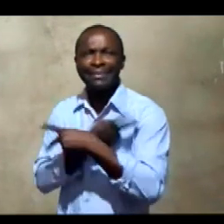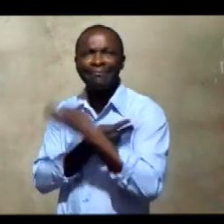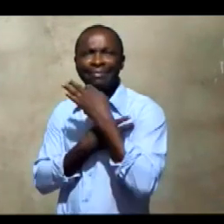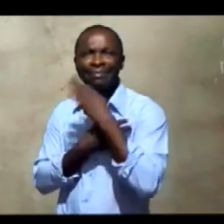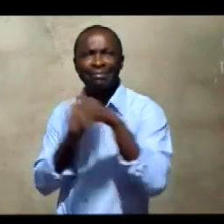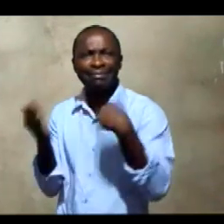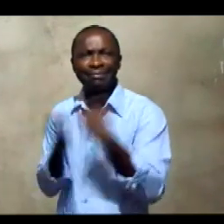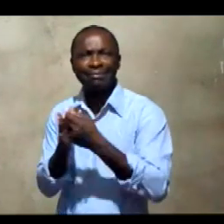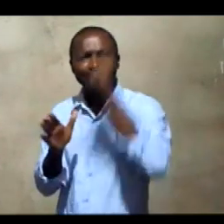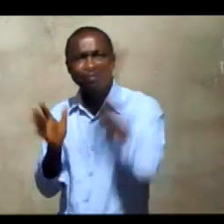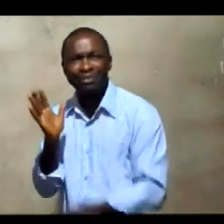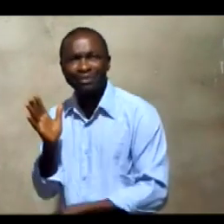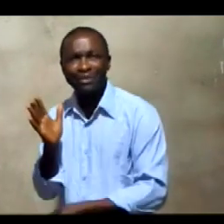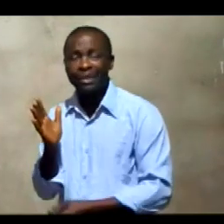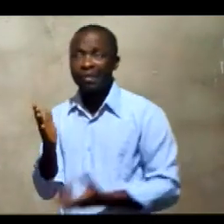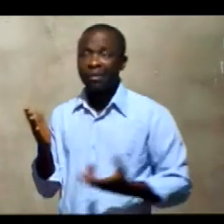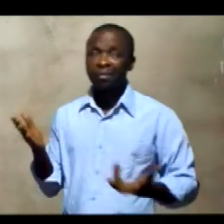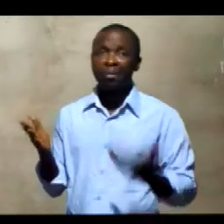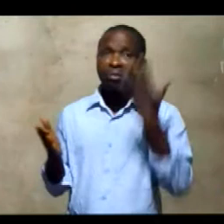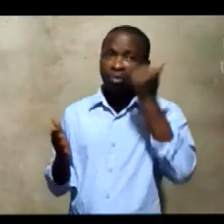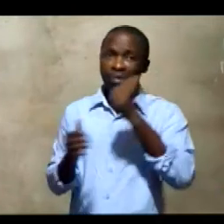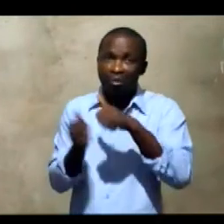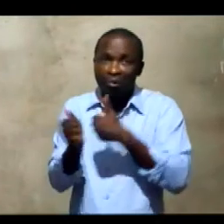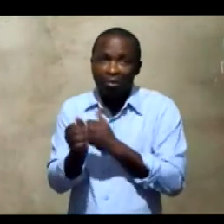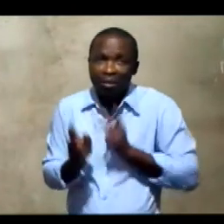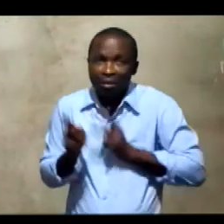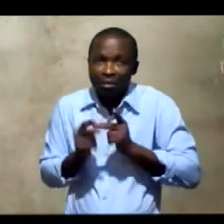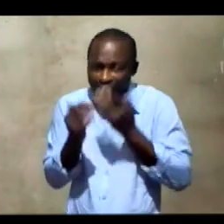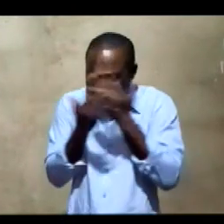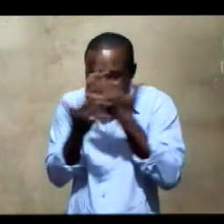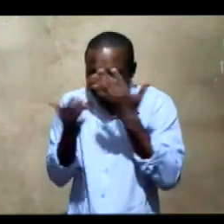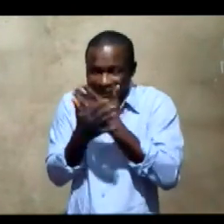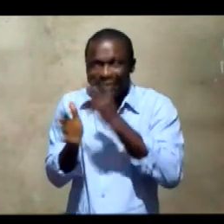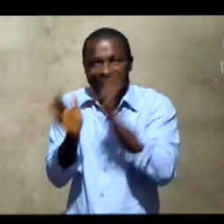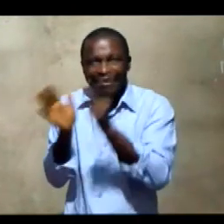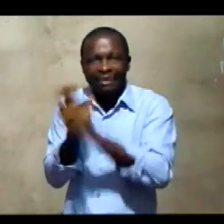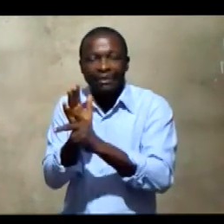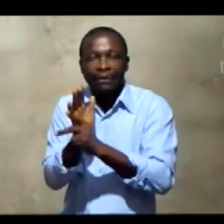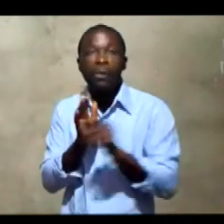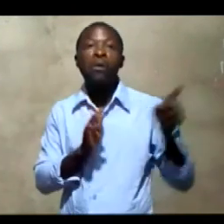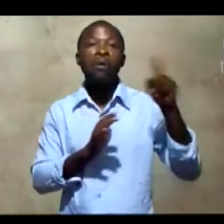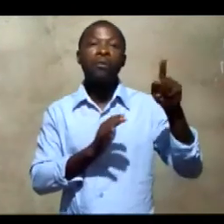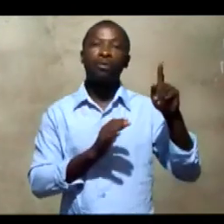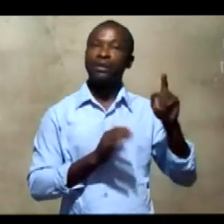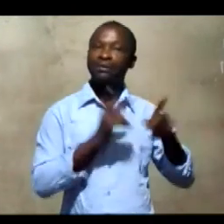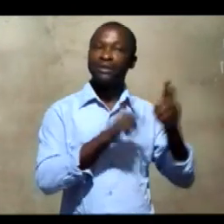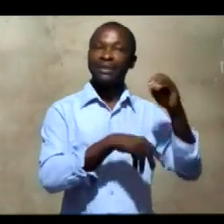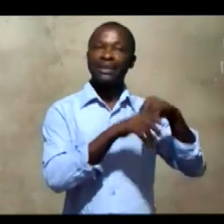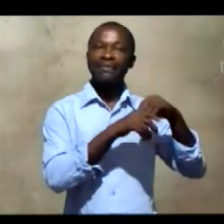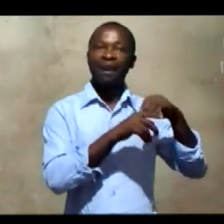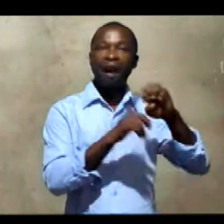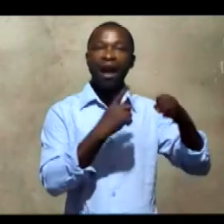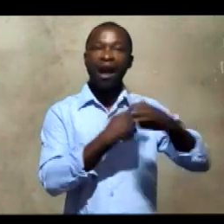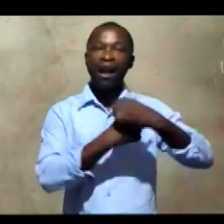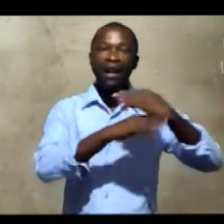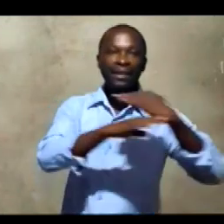d'environ 20%, d'autres légèrement un peu moins. Les écologistes multiplient les efforts de conservation à la protection de